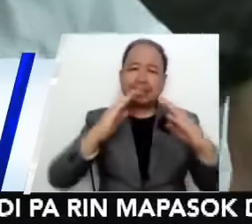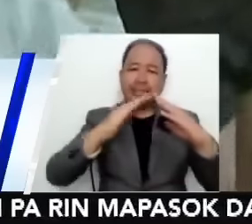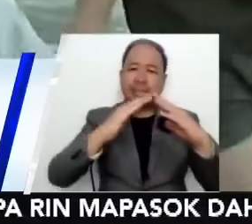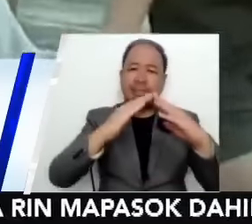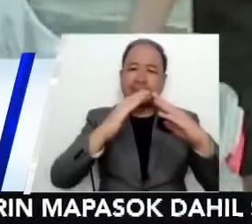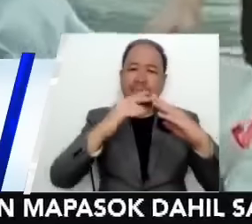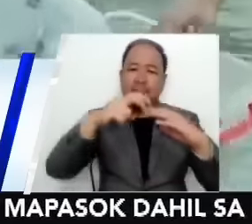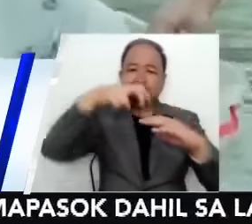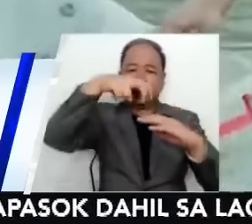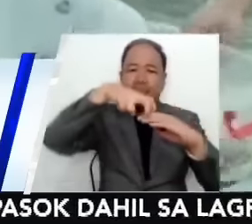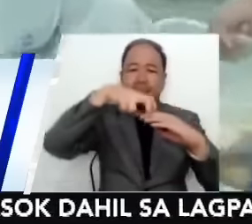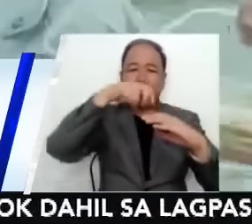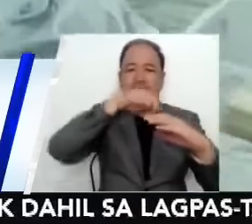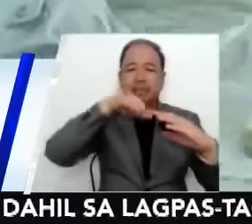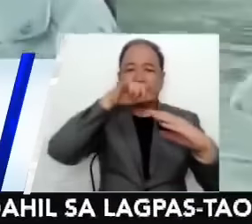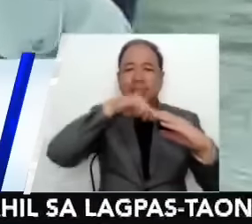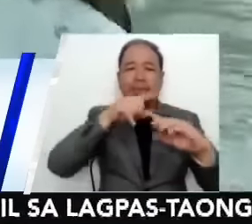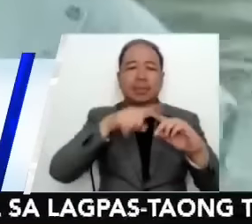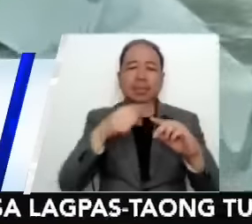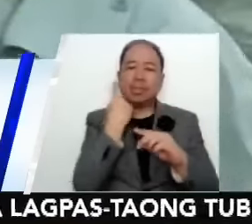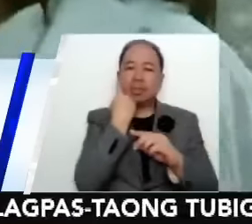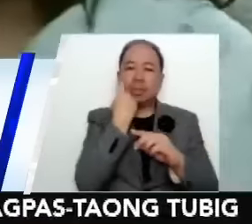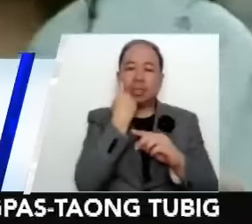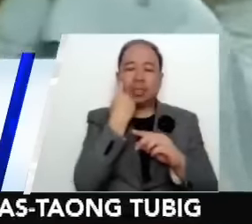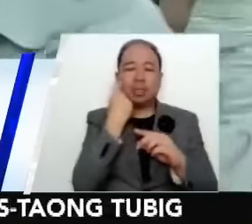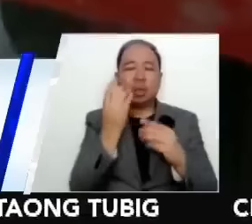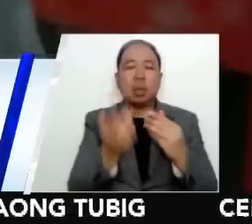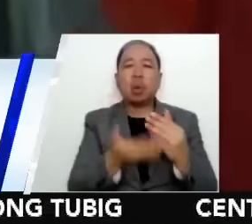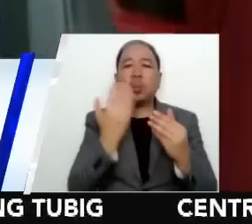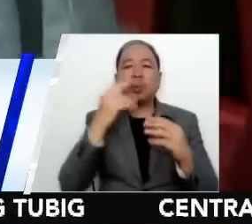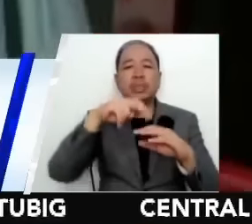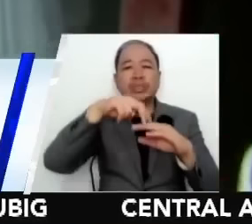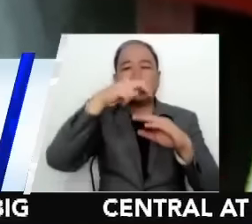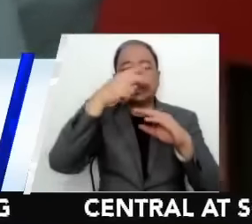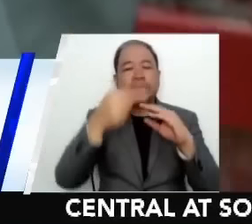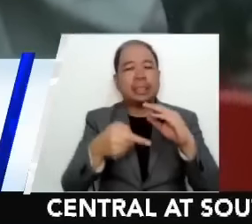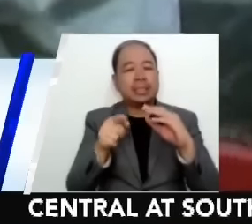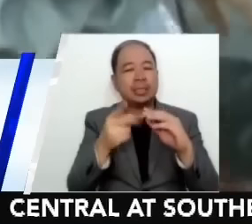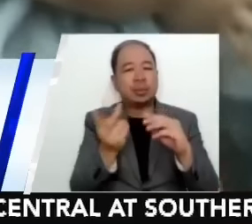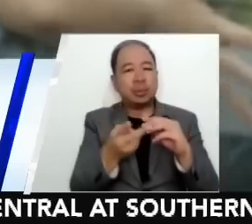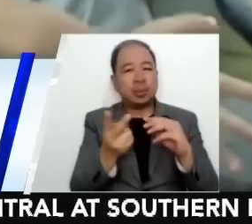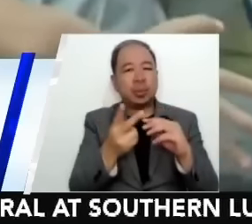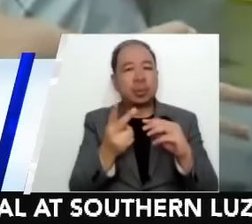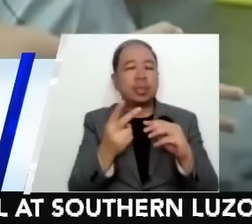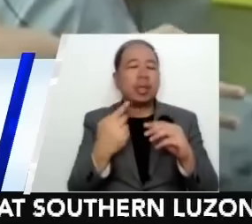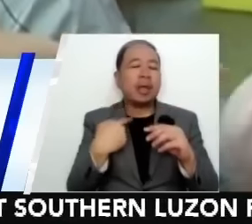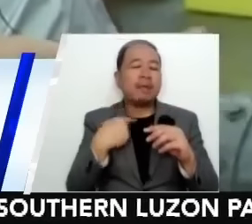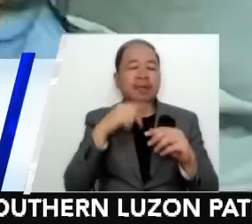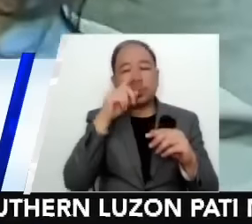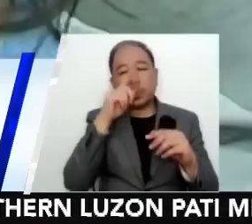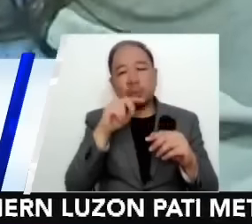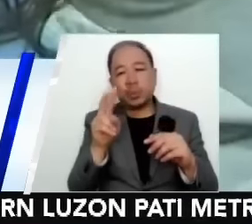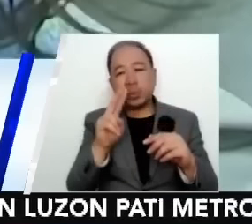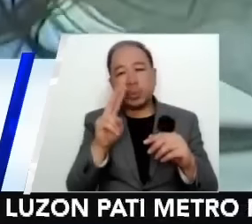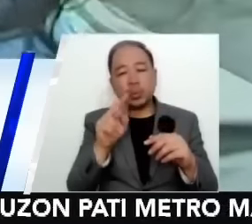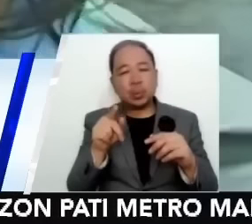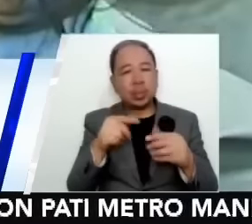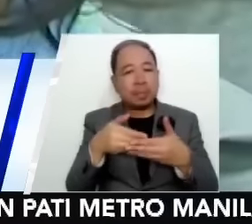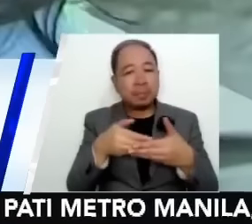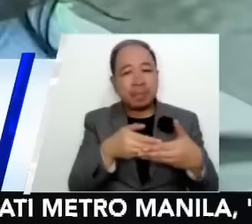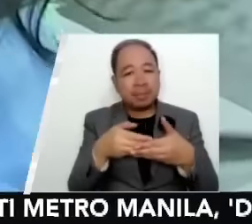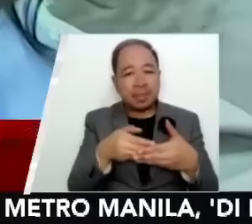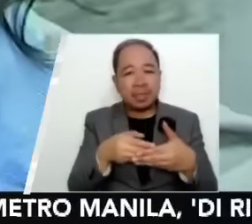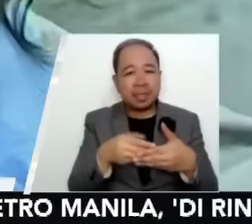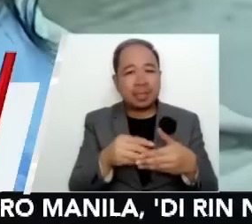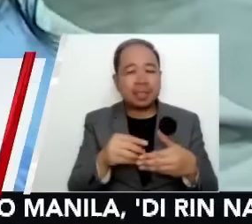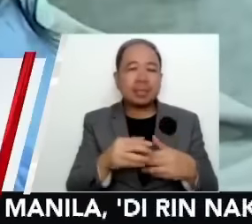pero kanina, muntik pa raw malagay sa panganib ang buhay nilang mag-asawa at 2 anak na si Sofia. Muntik po kasi